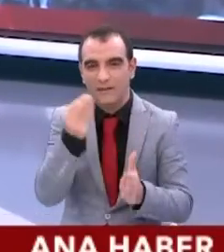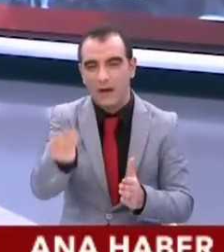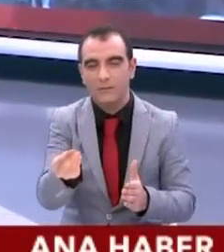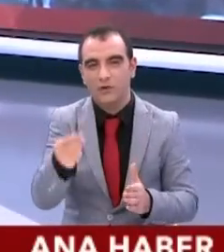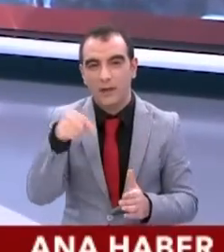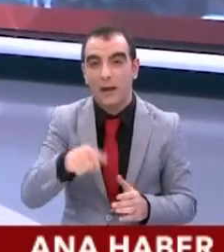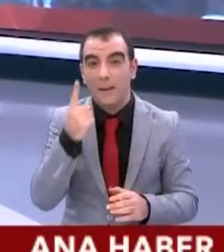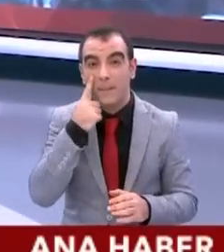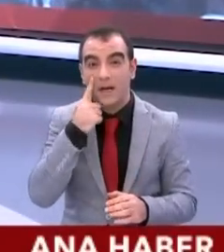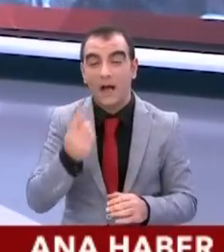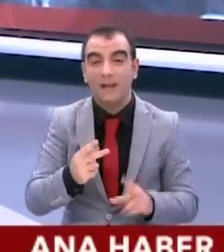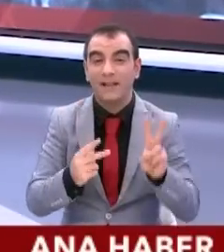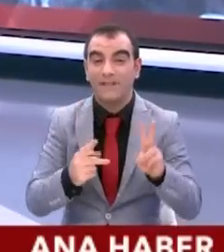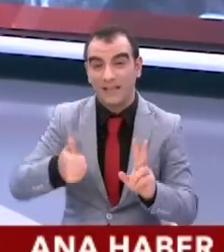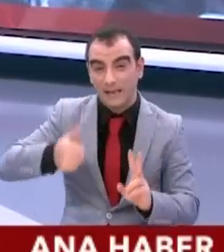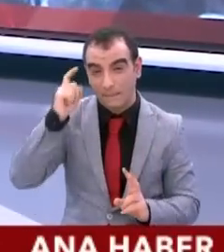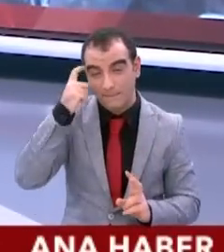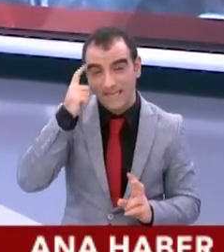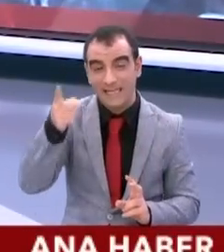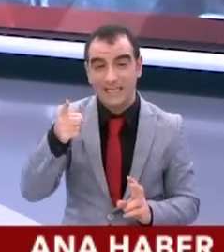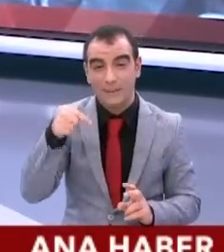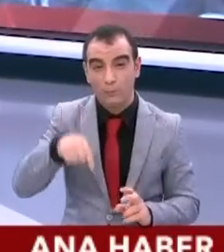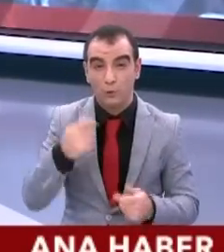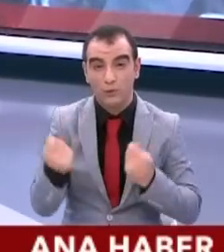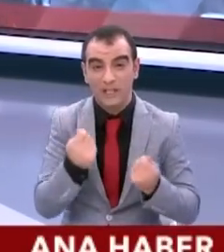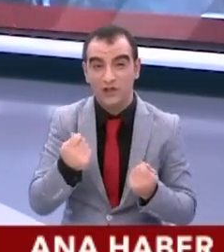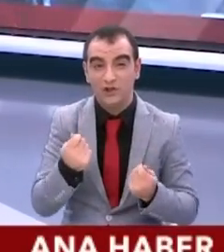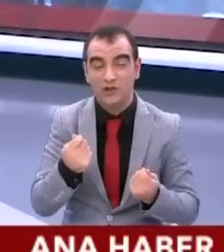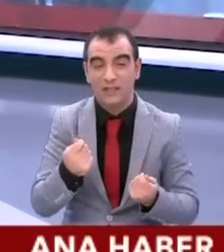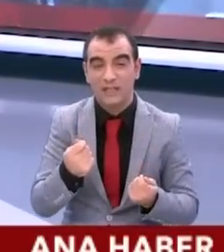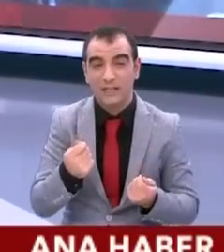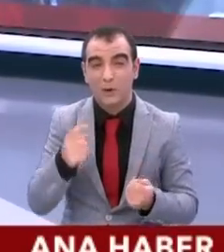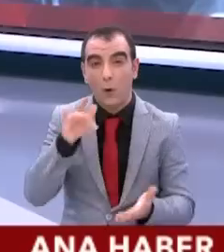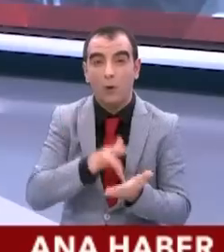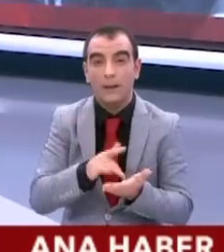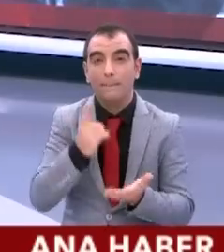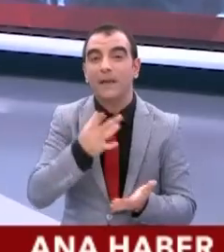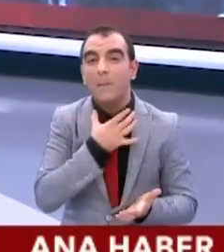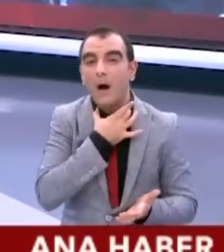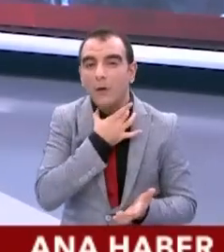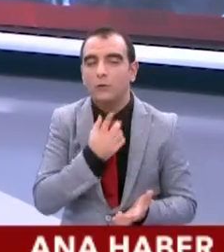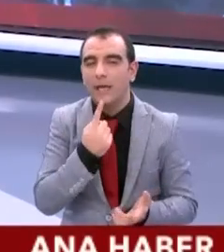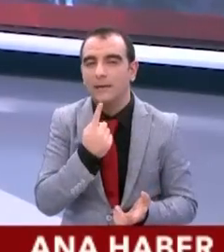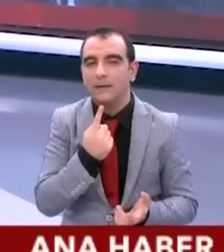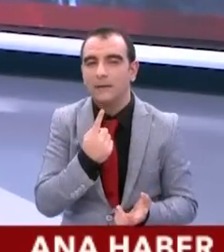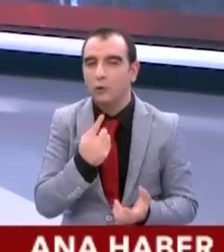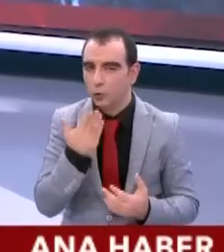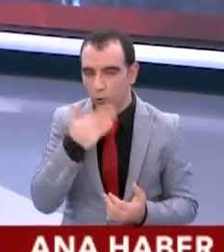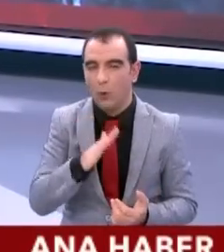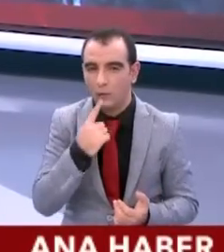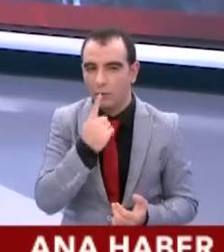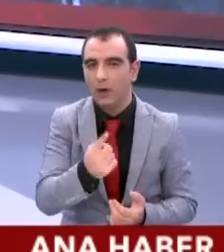bakan Vedat Bilgin bakan Bak bu işin sorumlu Bakanı olarak ortada bir mağduriyet söz konusu değil staj mağdurlarına